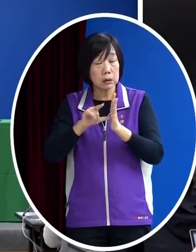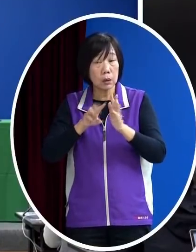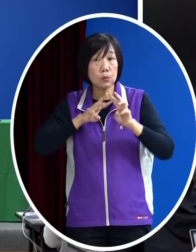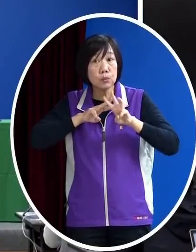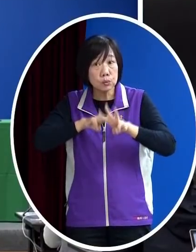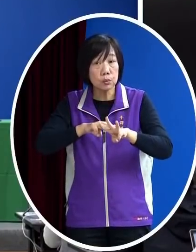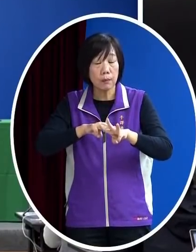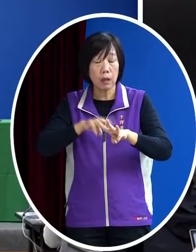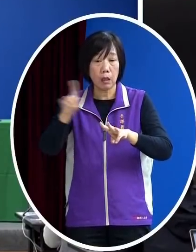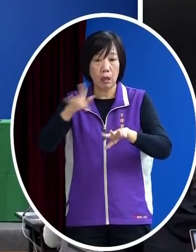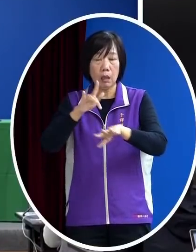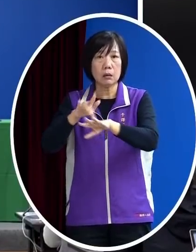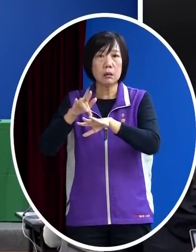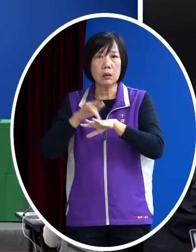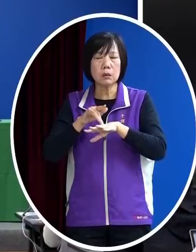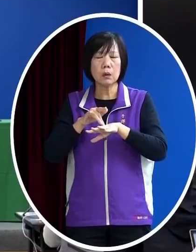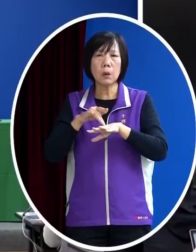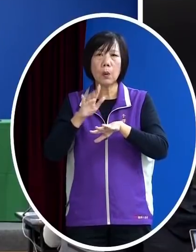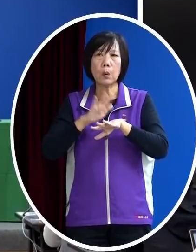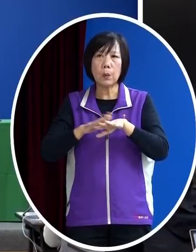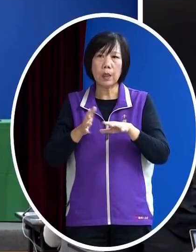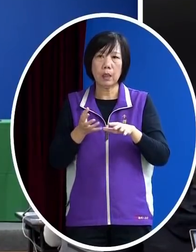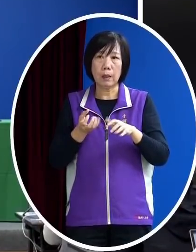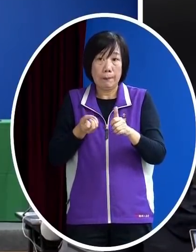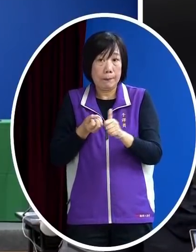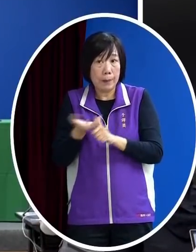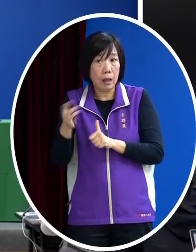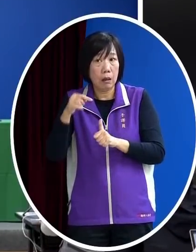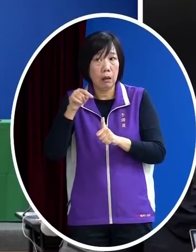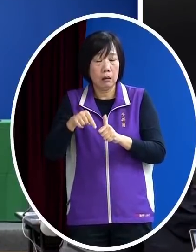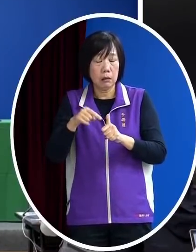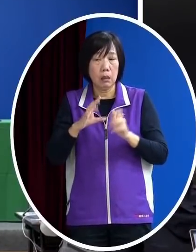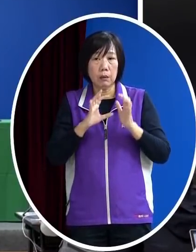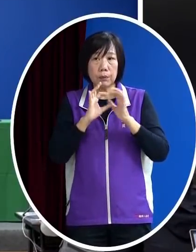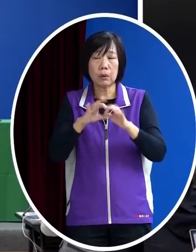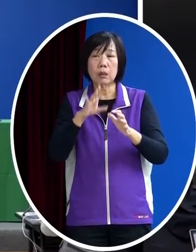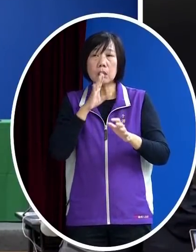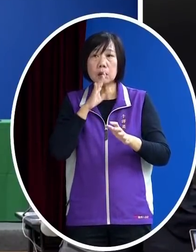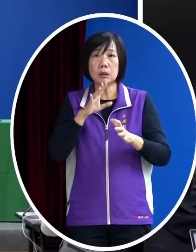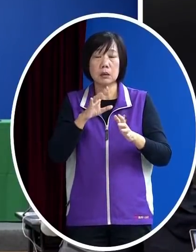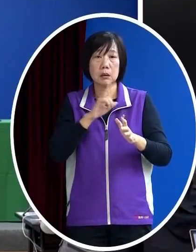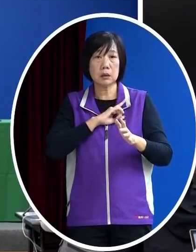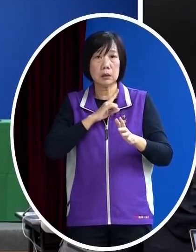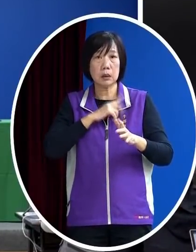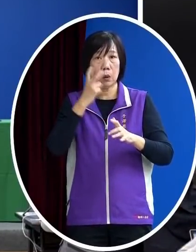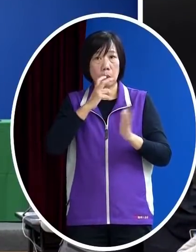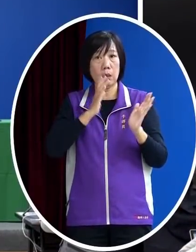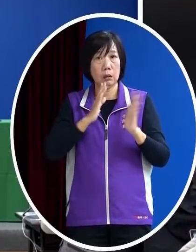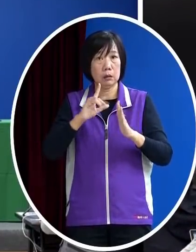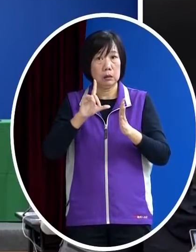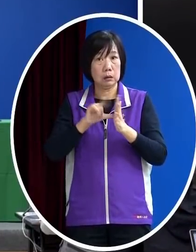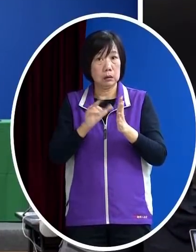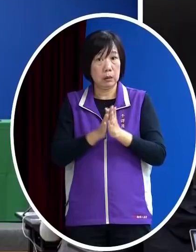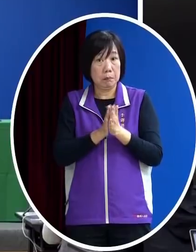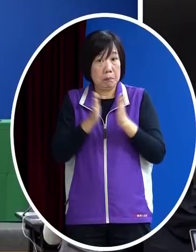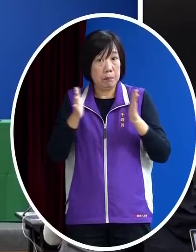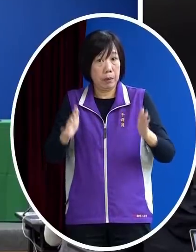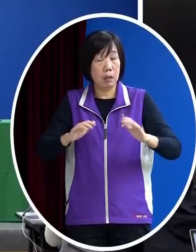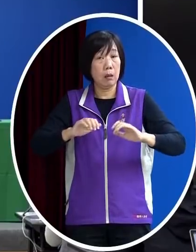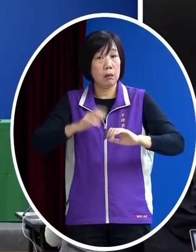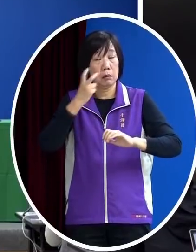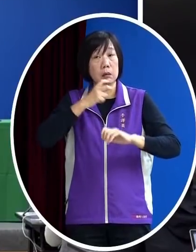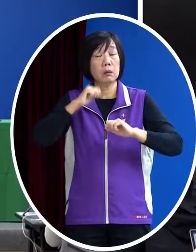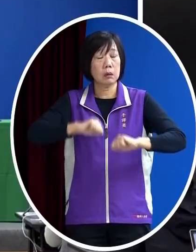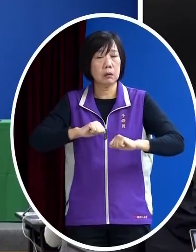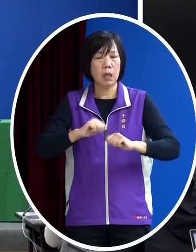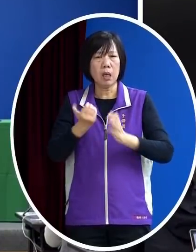他的这个接触，就是会感染出去的原因，他在自主健康管理时间外出吗？那我们未来，因为其实之前已经有先